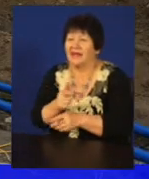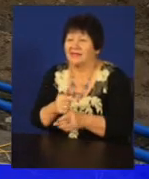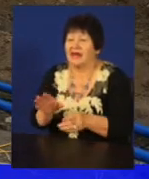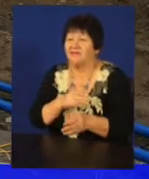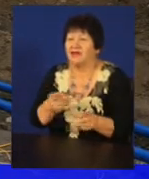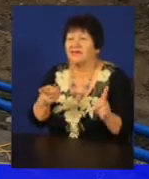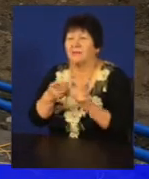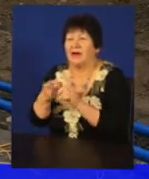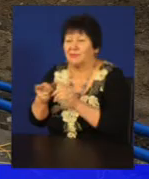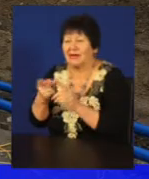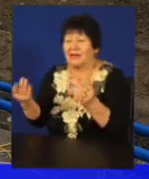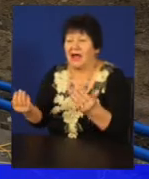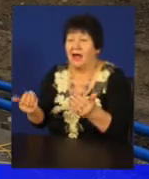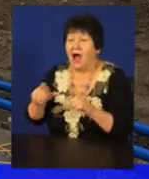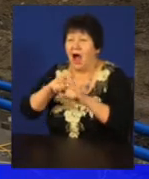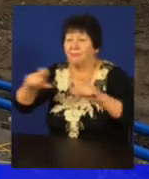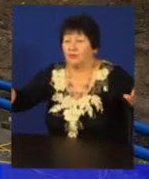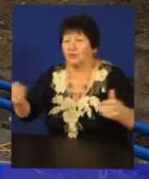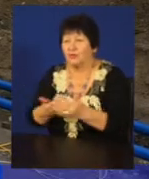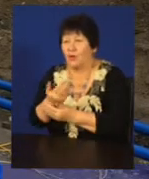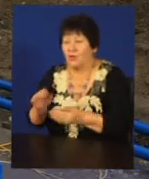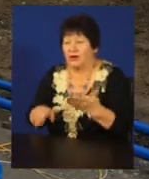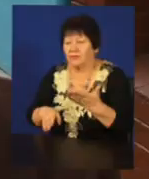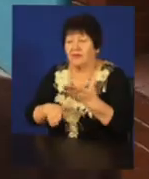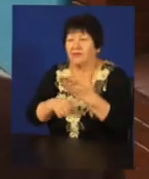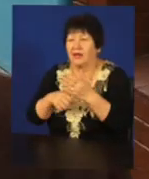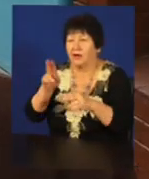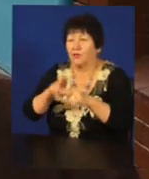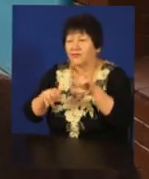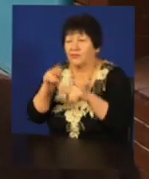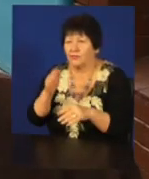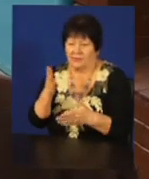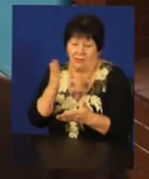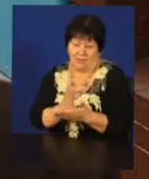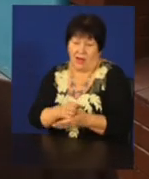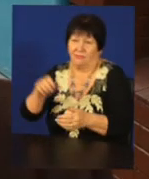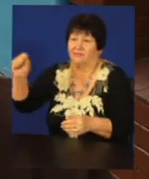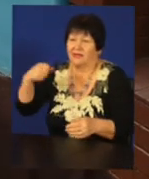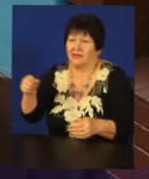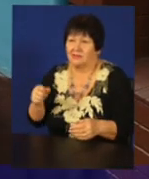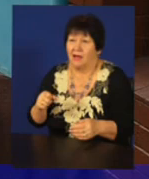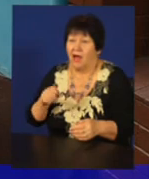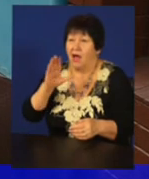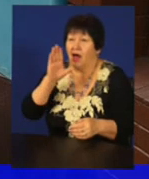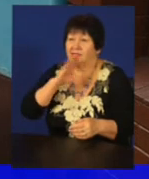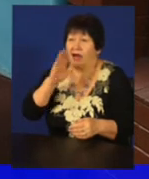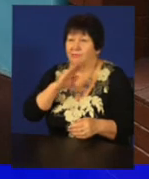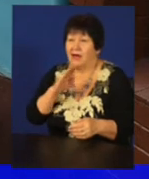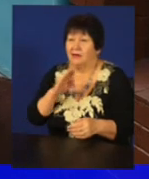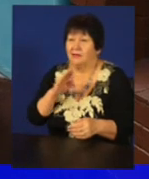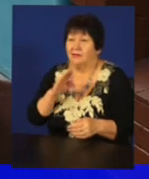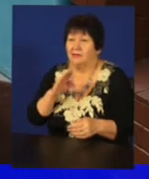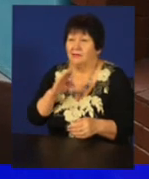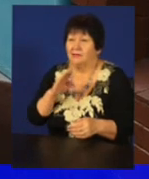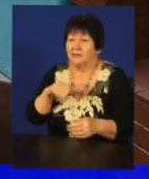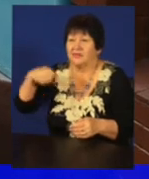va conecta la apeductul nou construit în sat cu sprijinul UE. Am fântână, dar la noi cantitatea de apă a